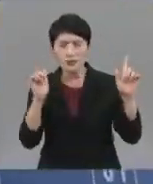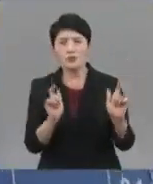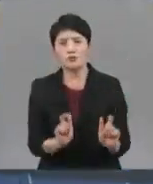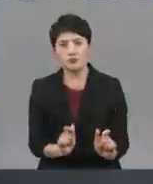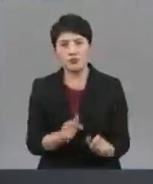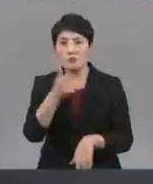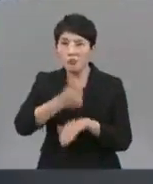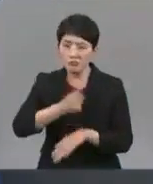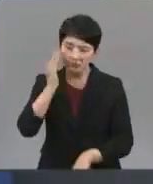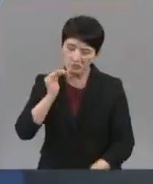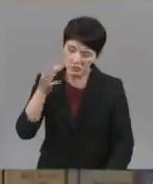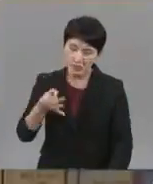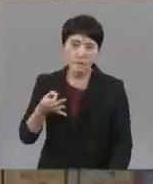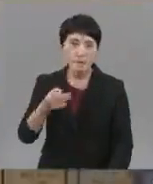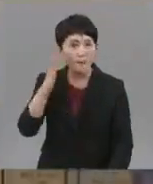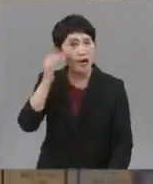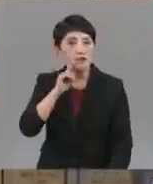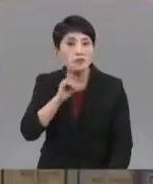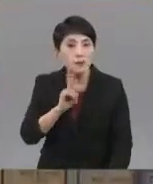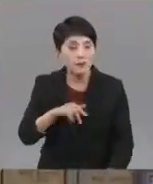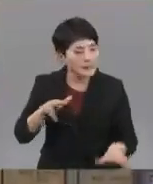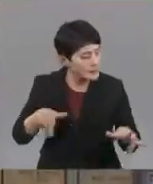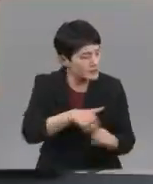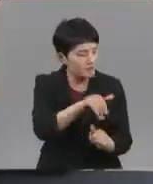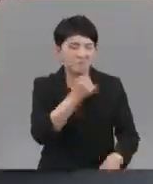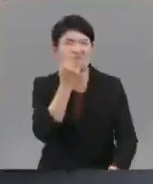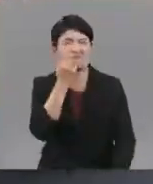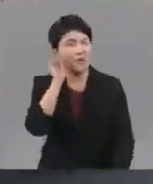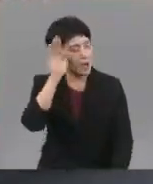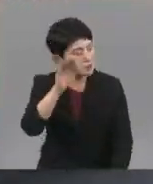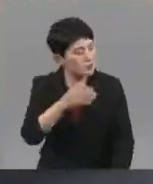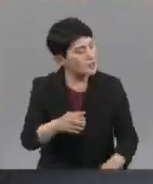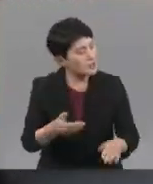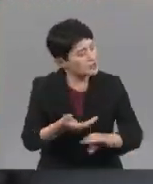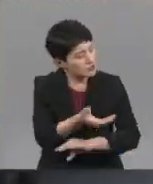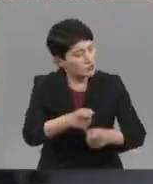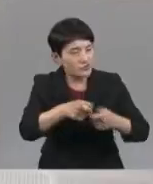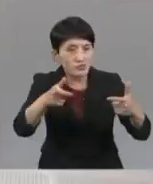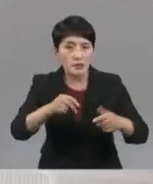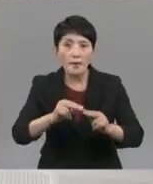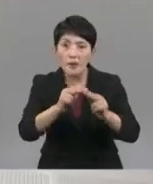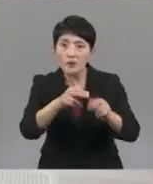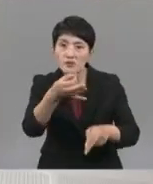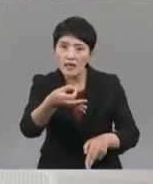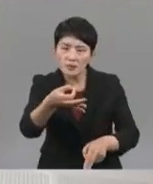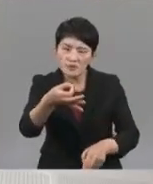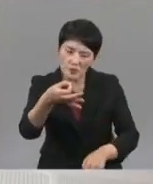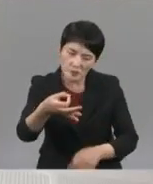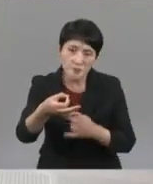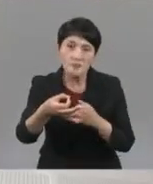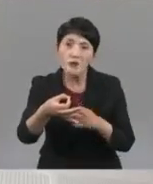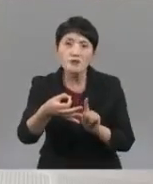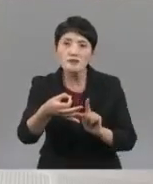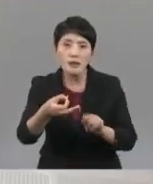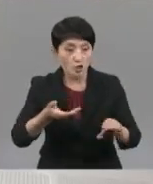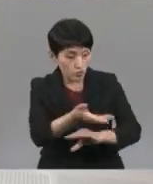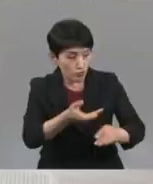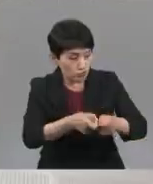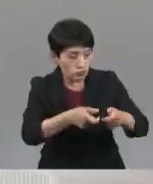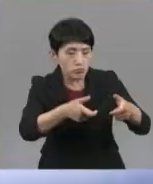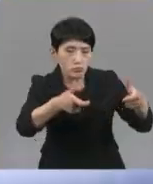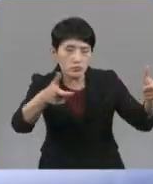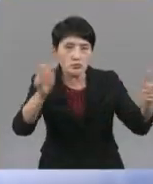миллиардов 150 миллионов долларов сократившись на 11 и 70-х процента в ходовому